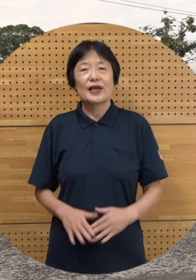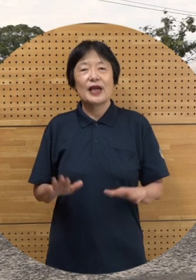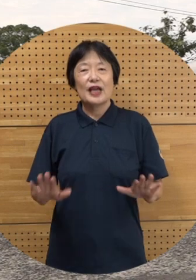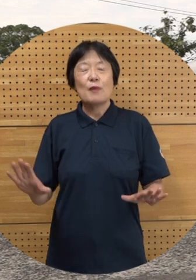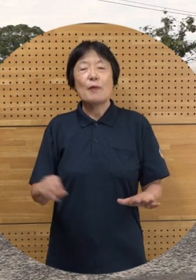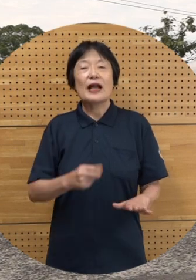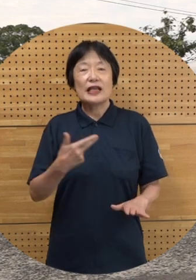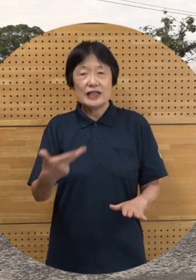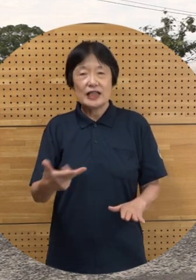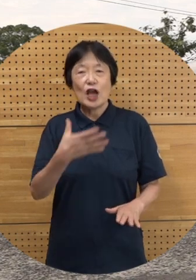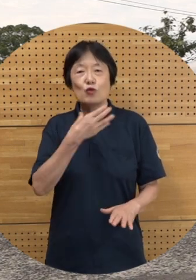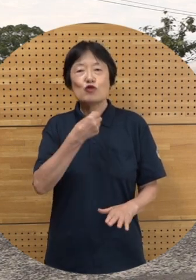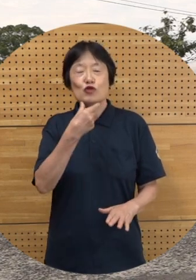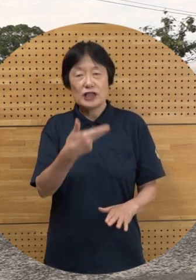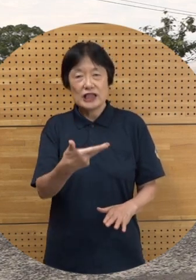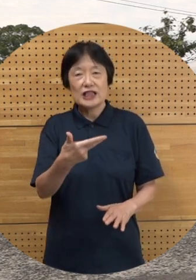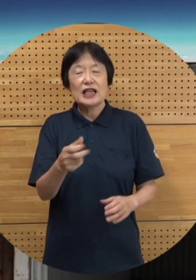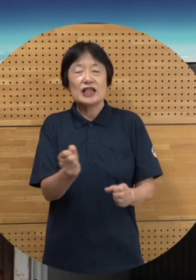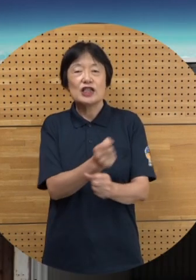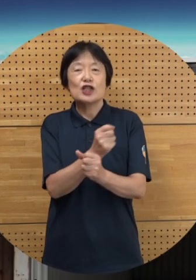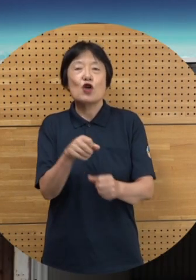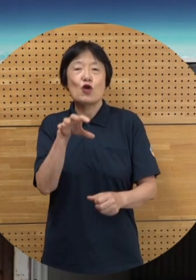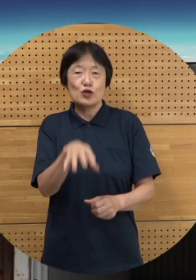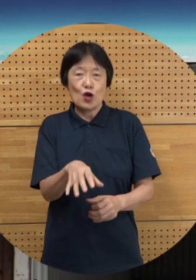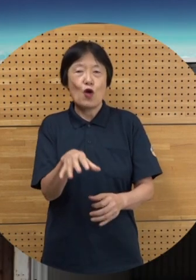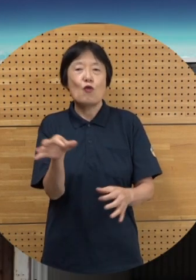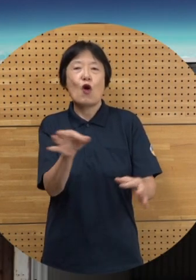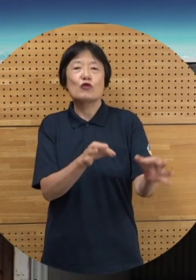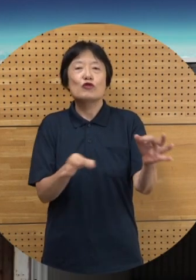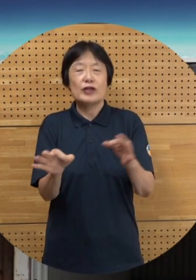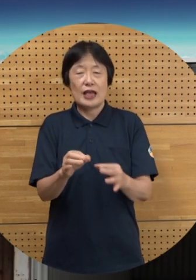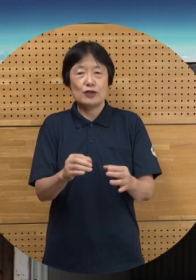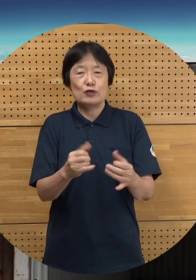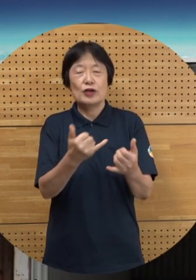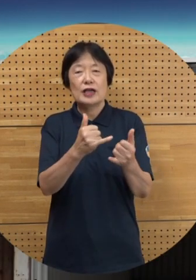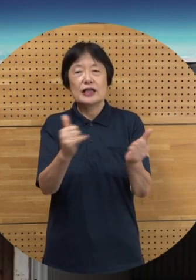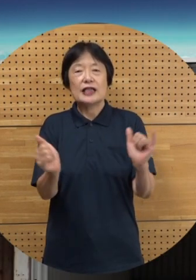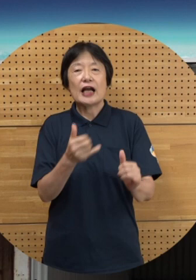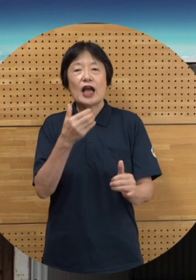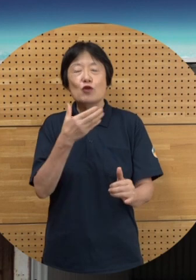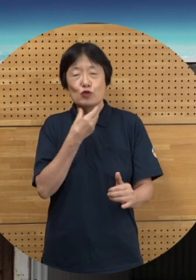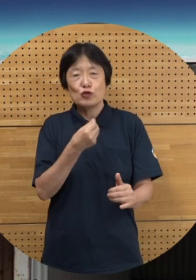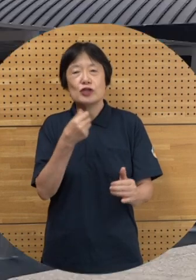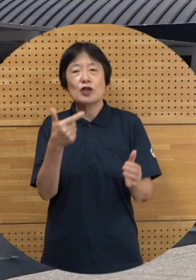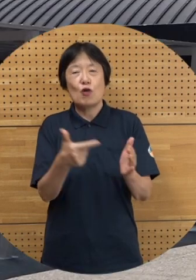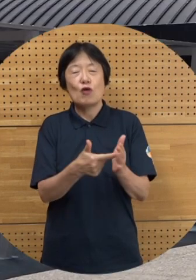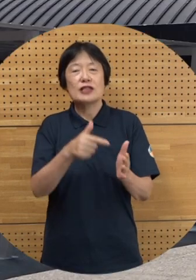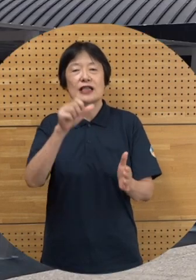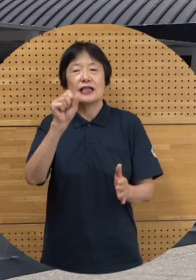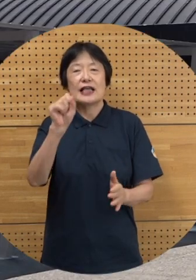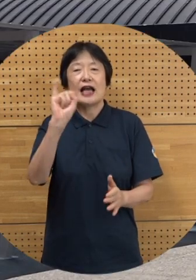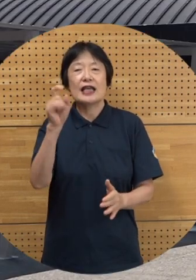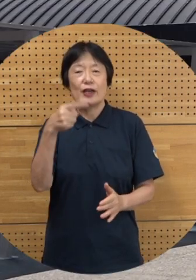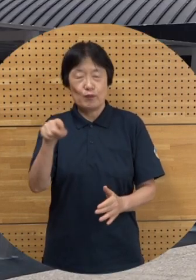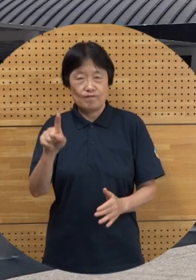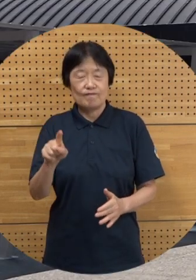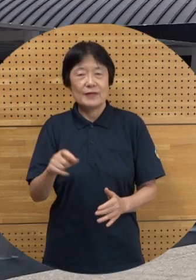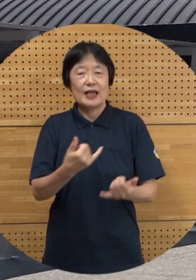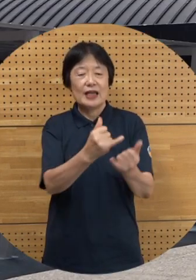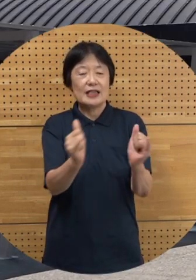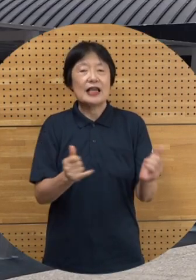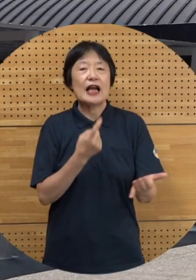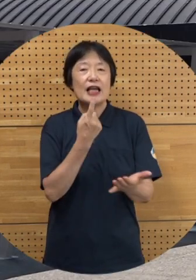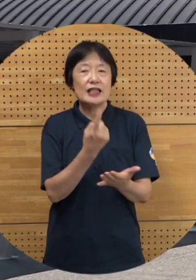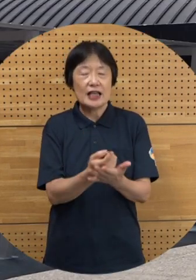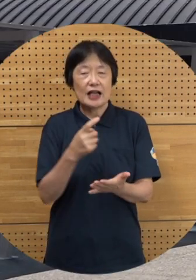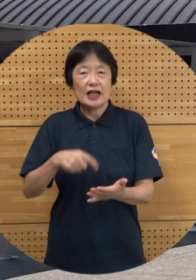今治市で福祉事業所を運営する社会福祉法人サイン。社会参加、自立